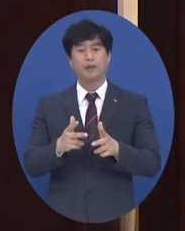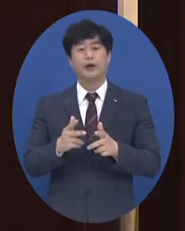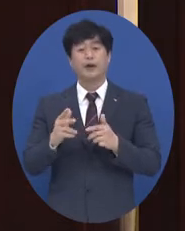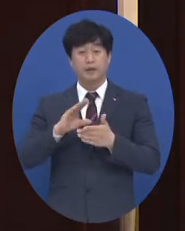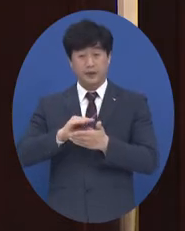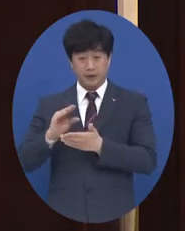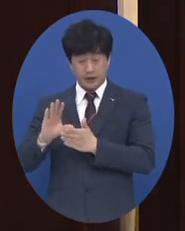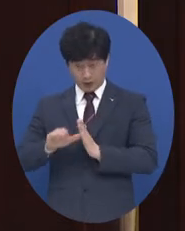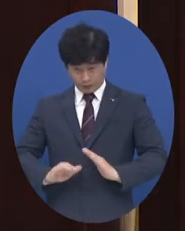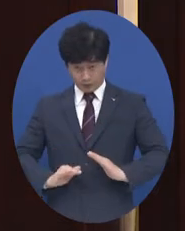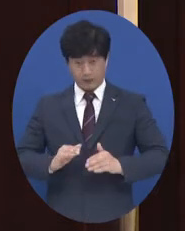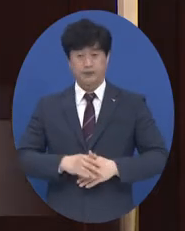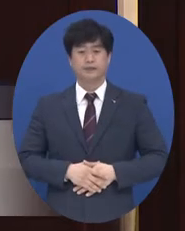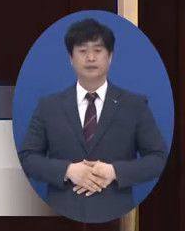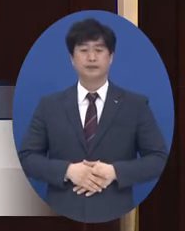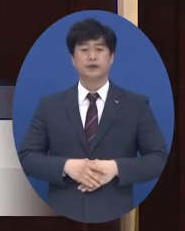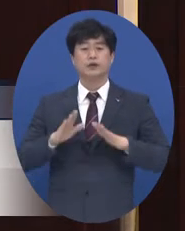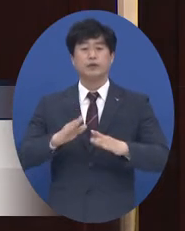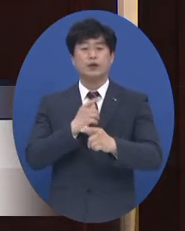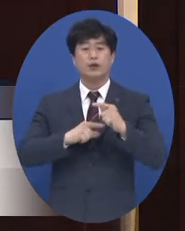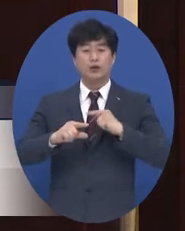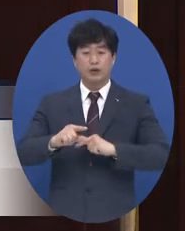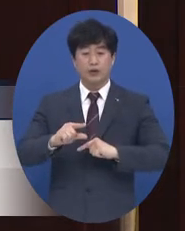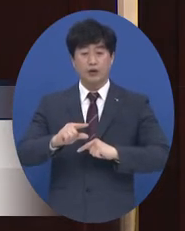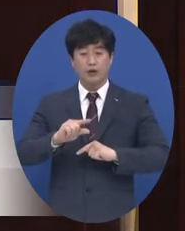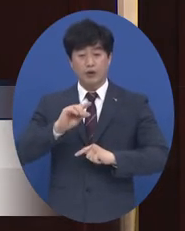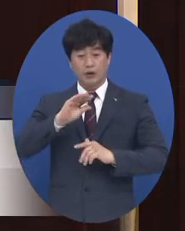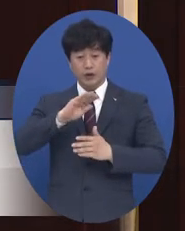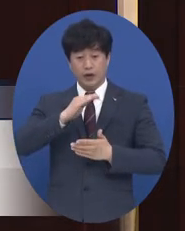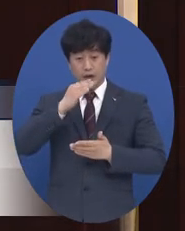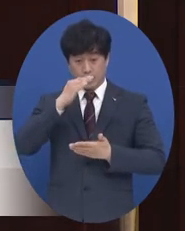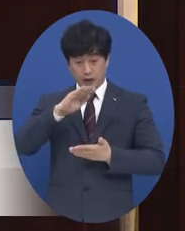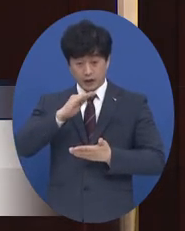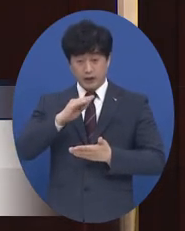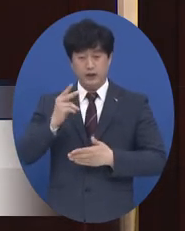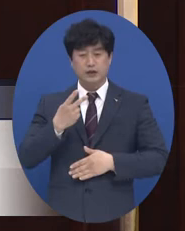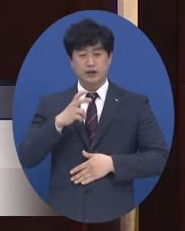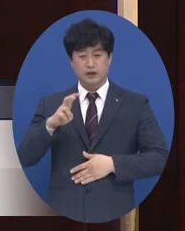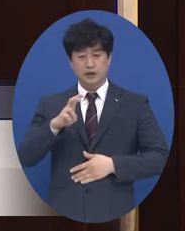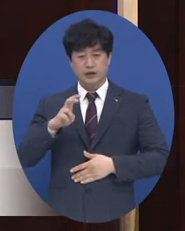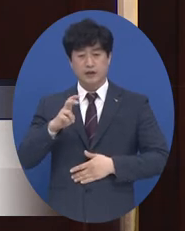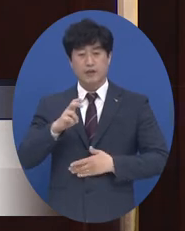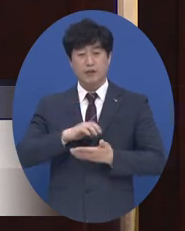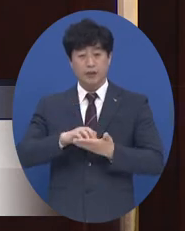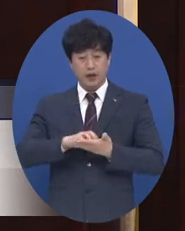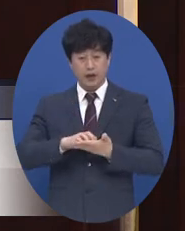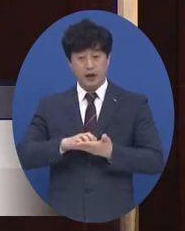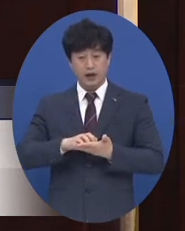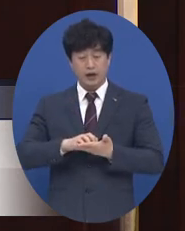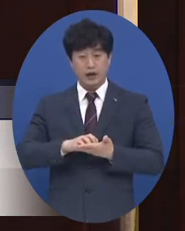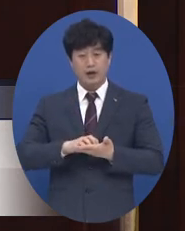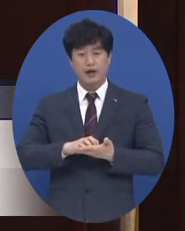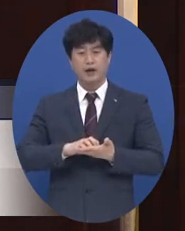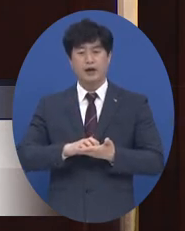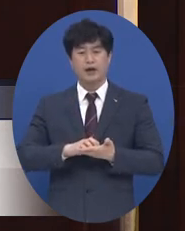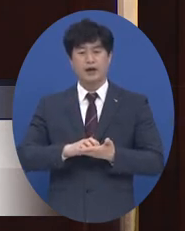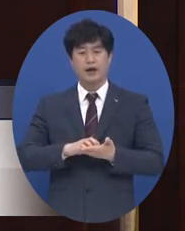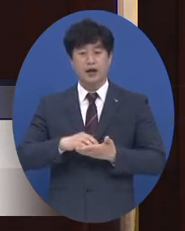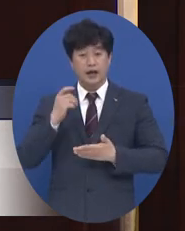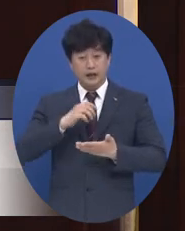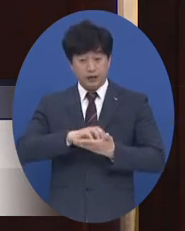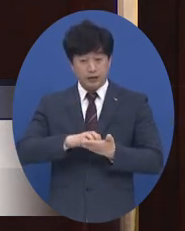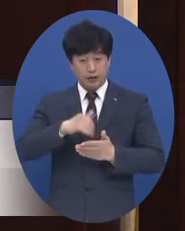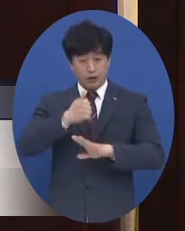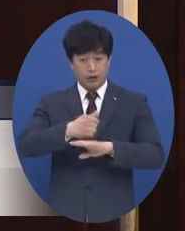반영되었습니다 이번 추가경정 예산안은 2020 회개 년도가 결산 결과에 따른 순 세계